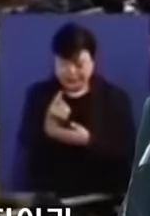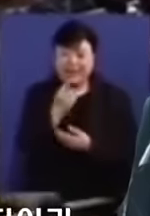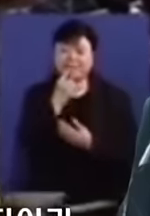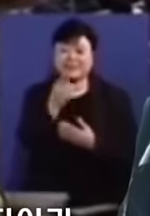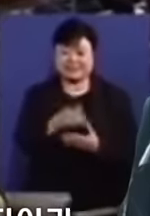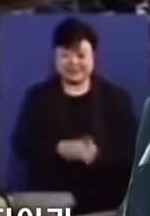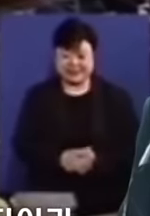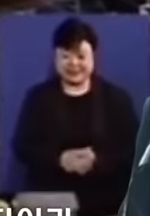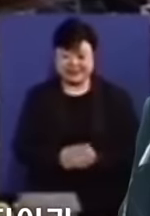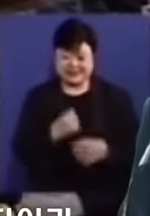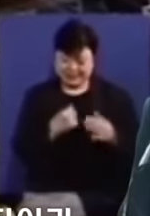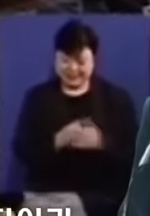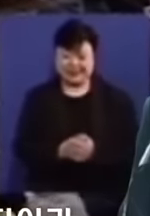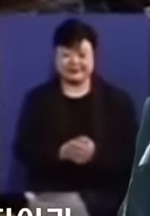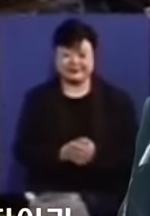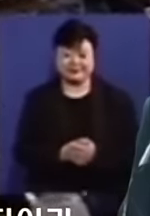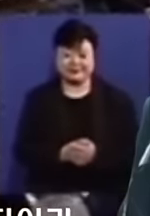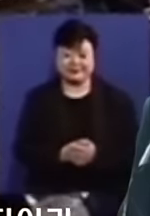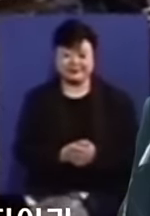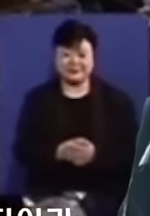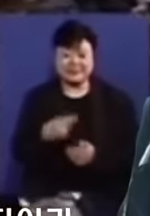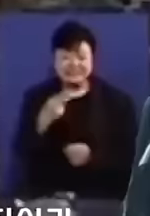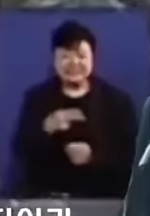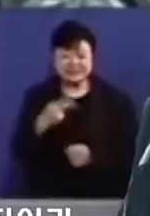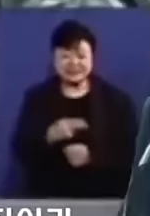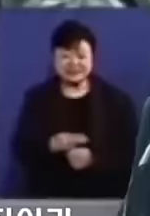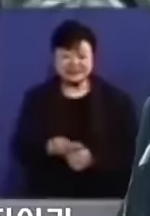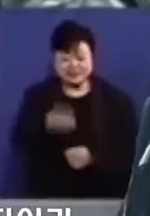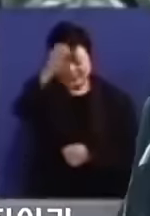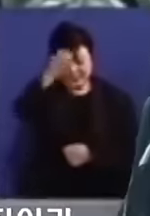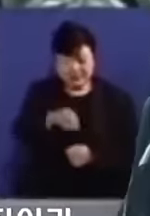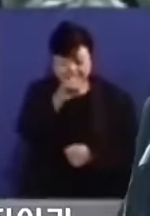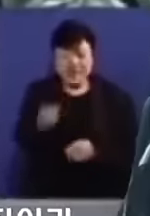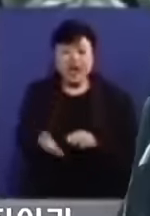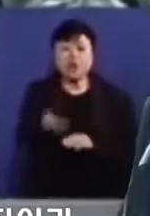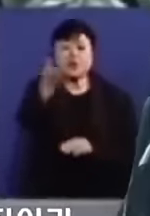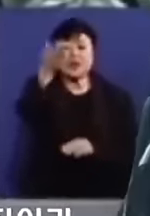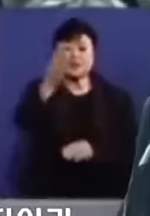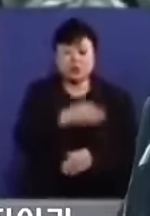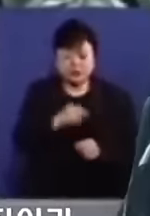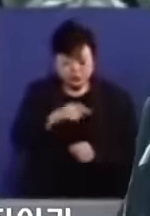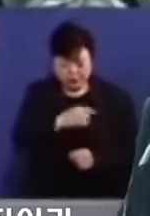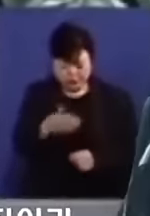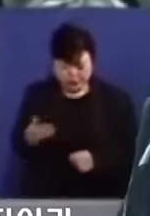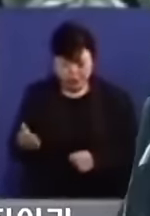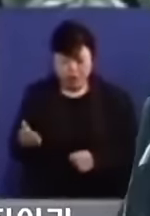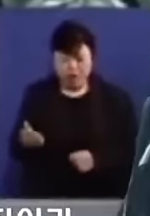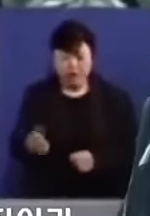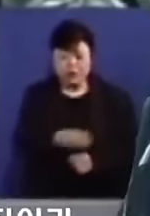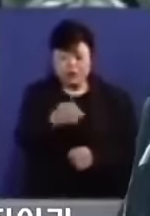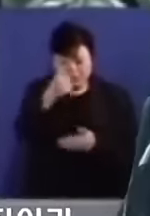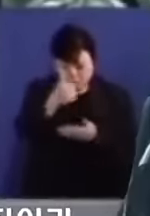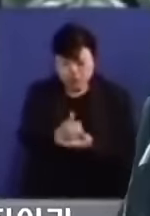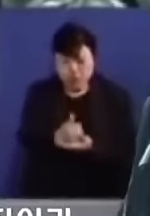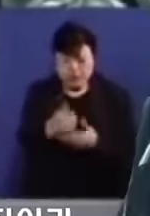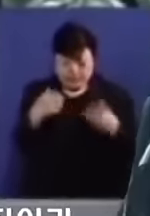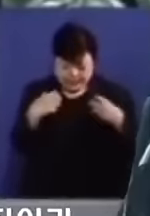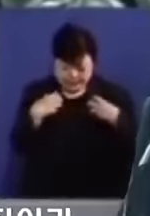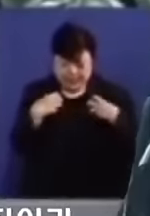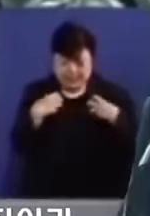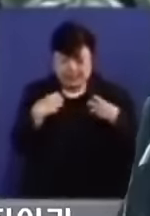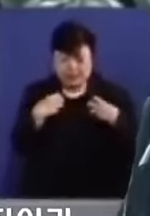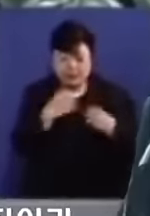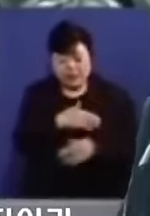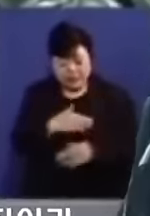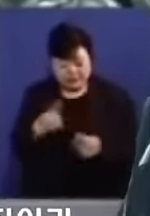것입니다. 그러므로 2000년 전 갈보리산 십자가 위에서 몸짓고 피 흘려 우리의 죄를 담당하시고